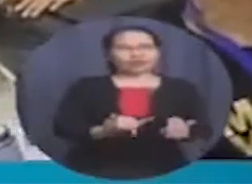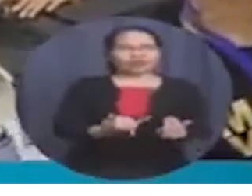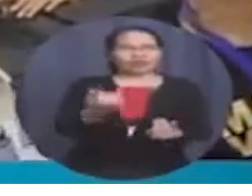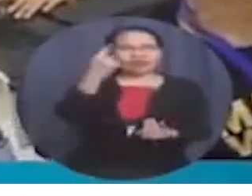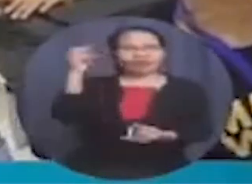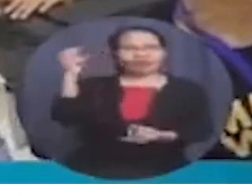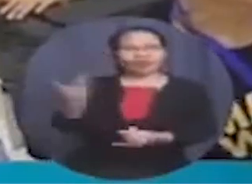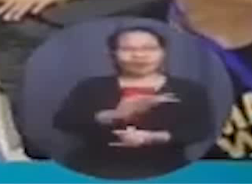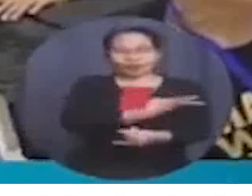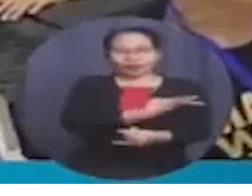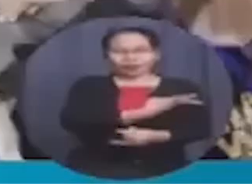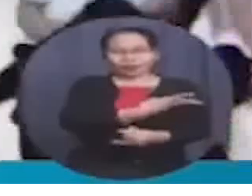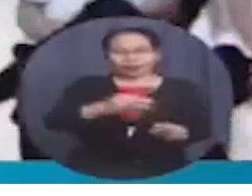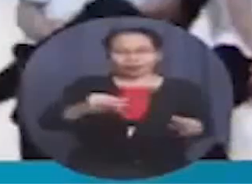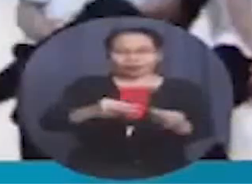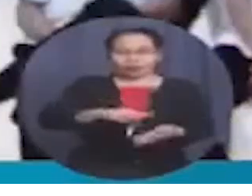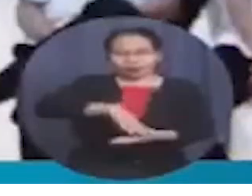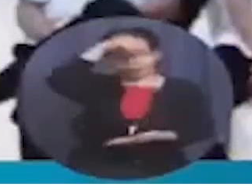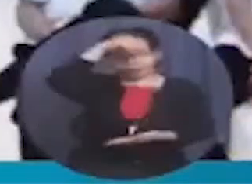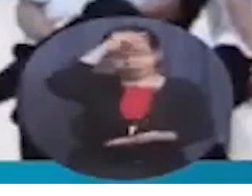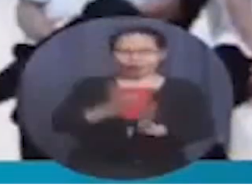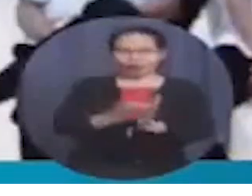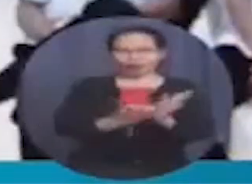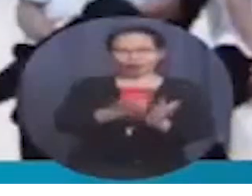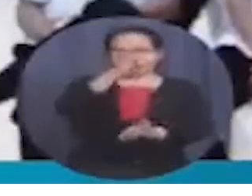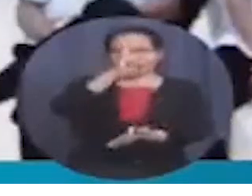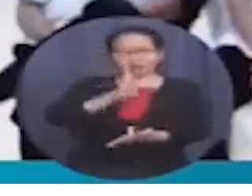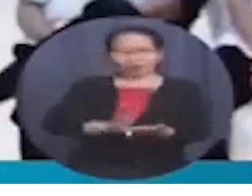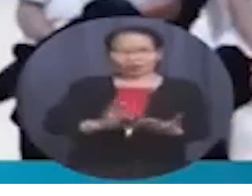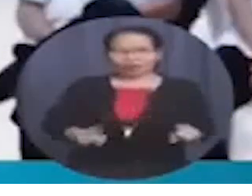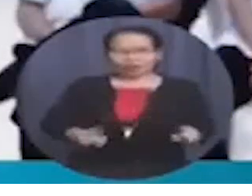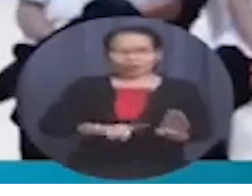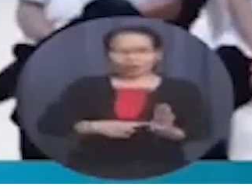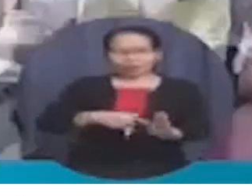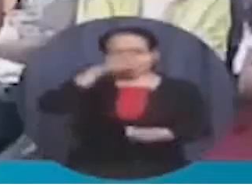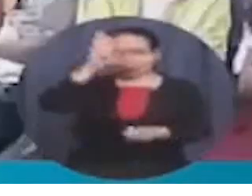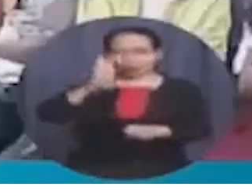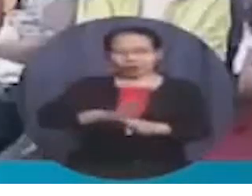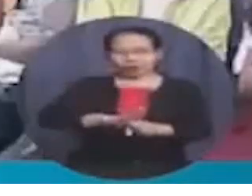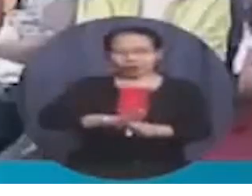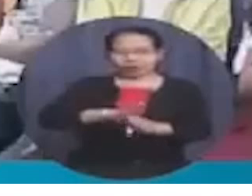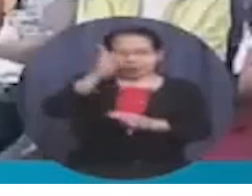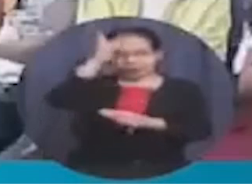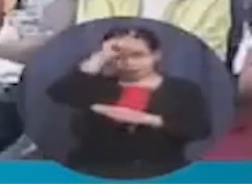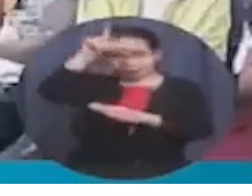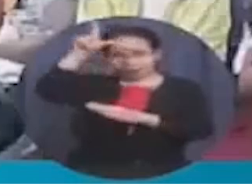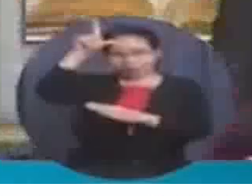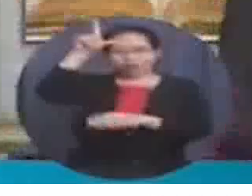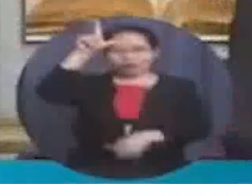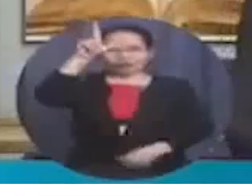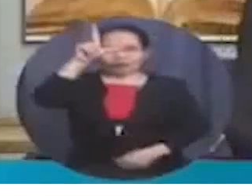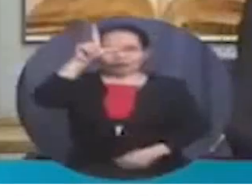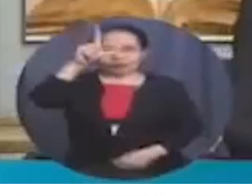para tayo po ay lalong matuto ng kalooban ng Diyos. Umpisa na nga tayo, kapatid na Daniel. Opo,